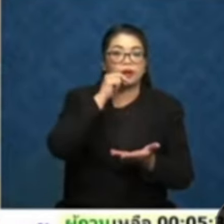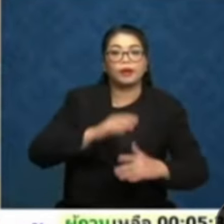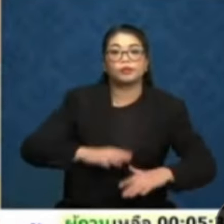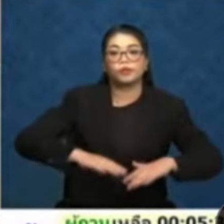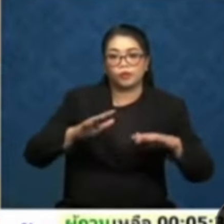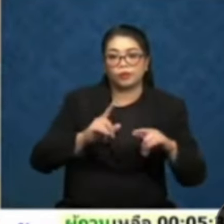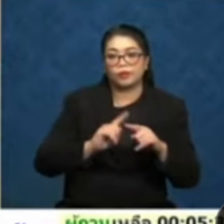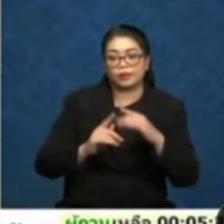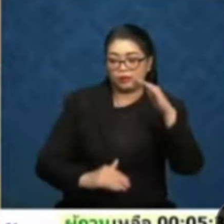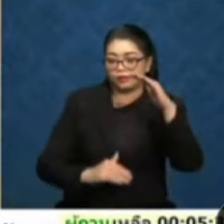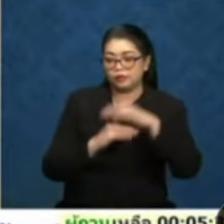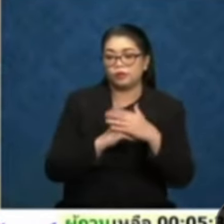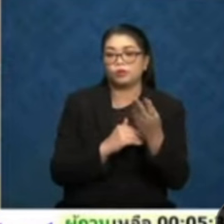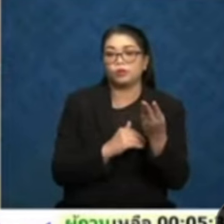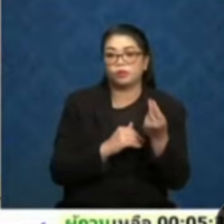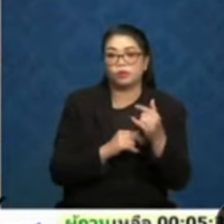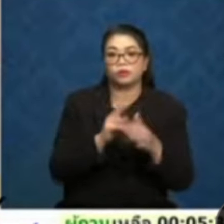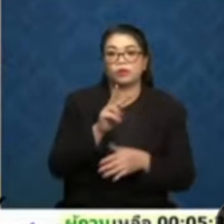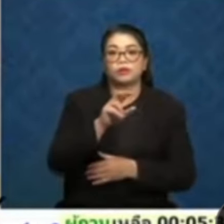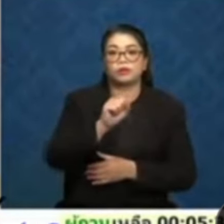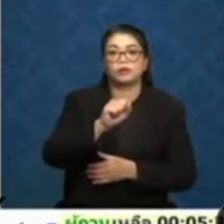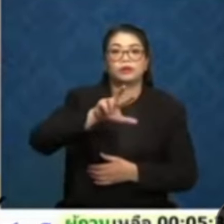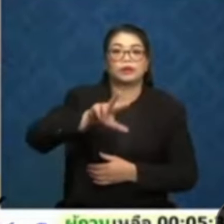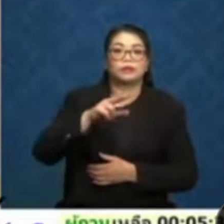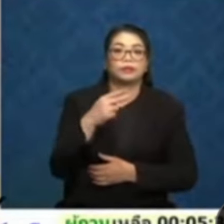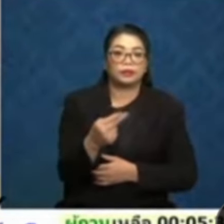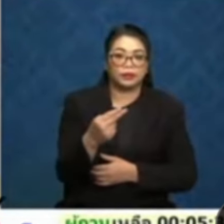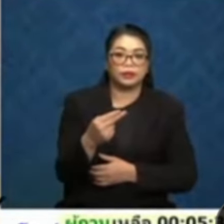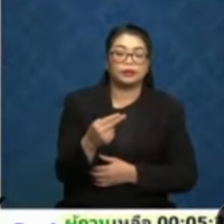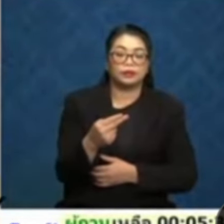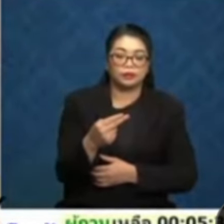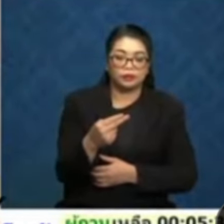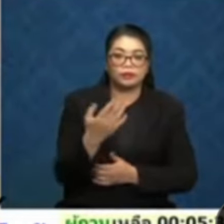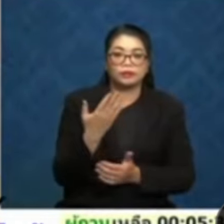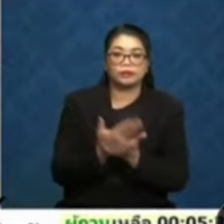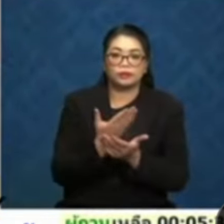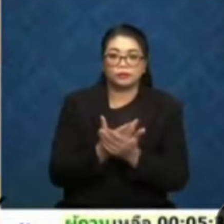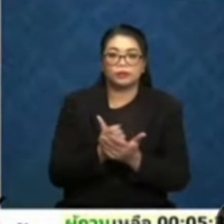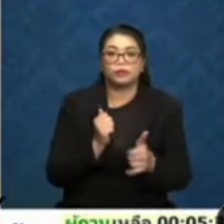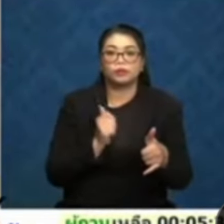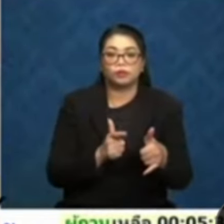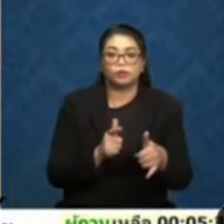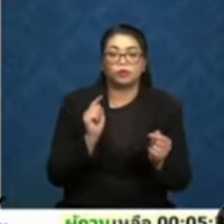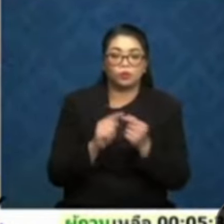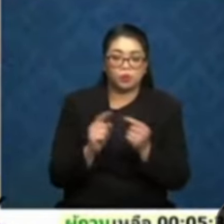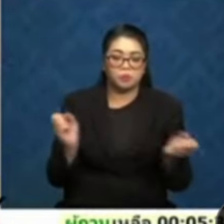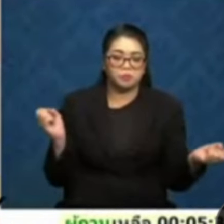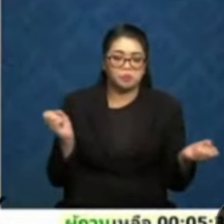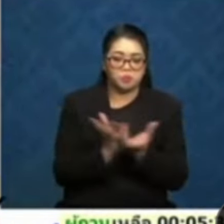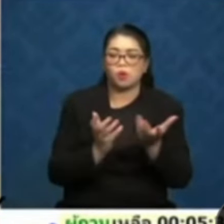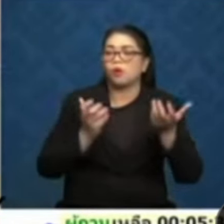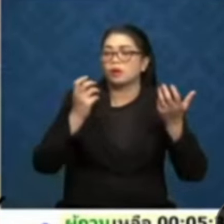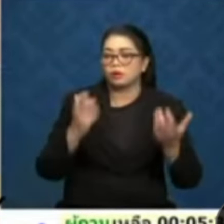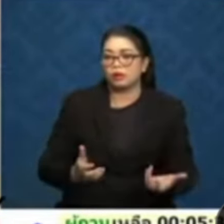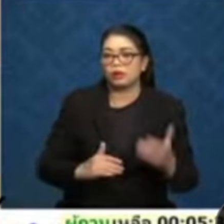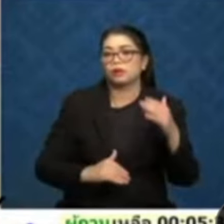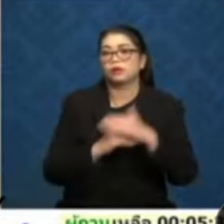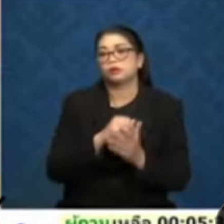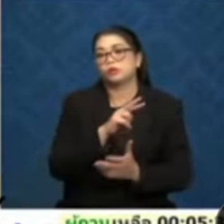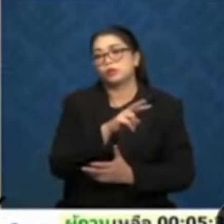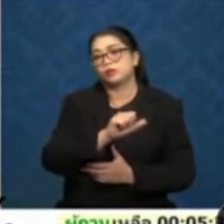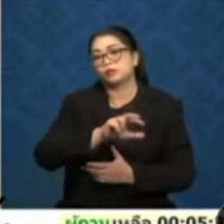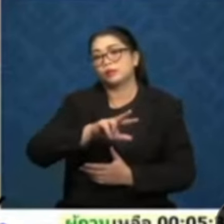เอ่อสูงสุดนะคะ 230,000บาทนะคะที่เอ่อในกรณีที่เสียหายร้ายแรงนะนะคะตรงนี้ก็